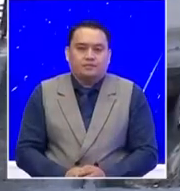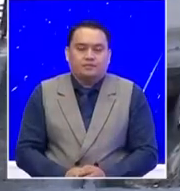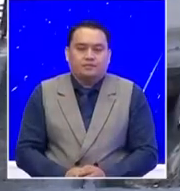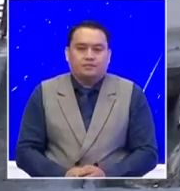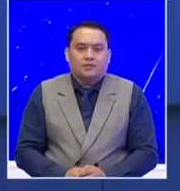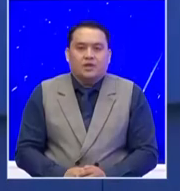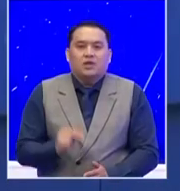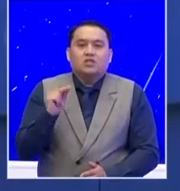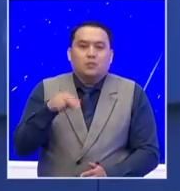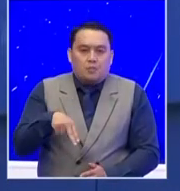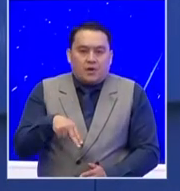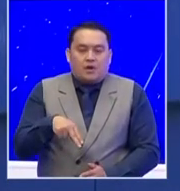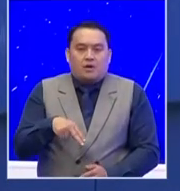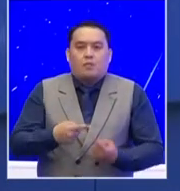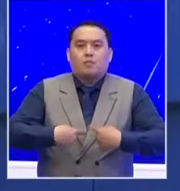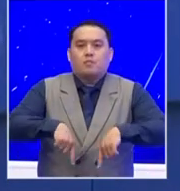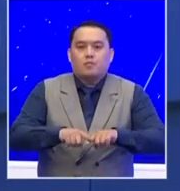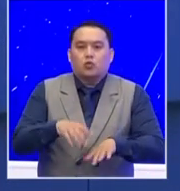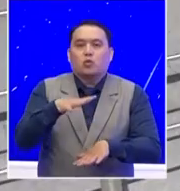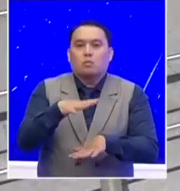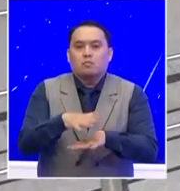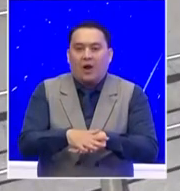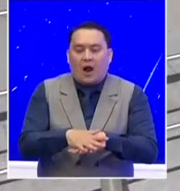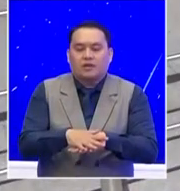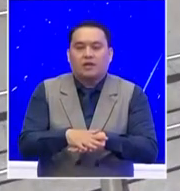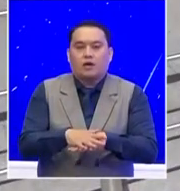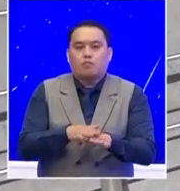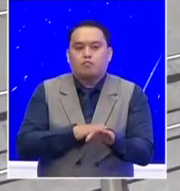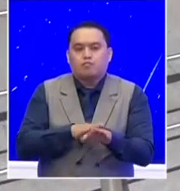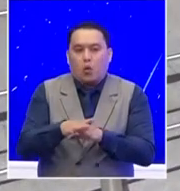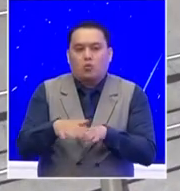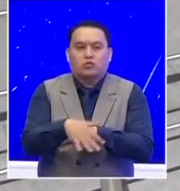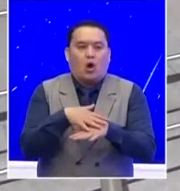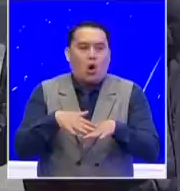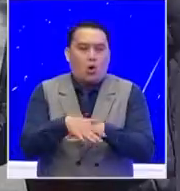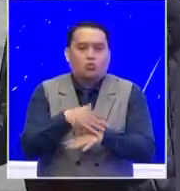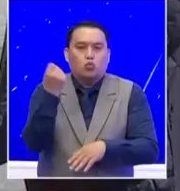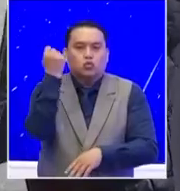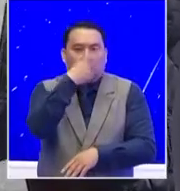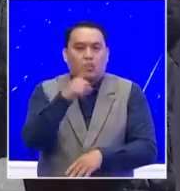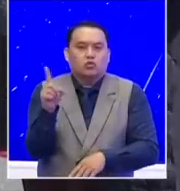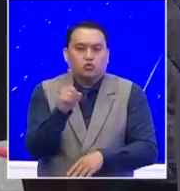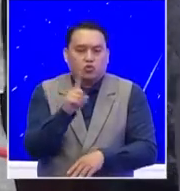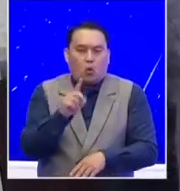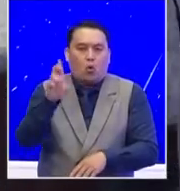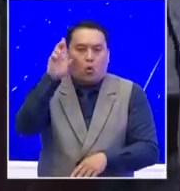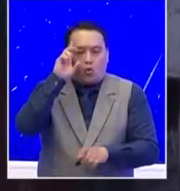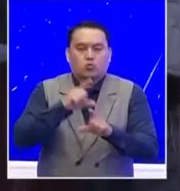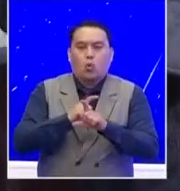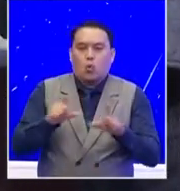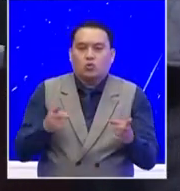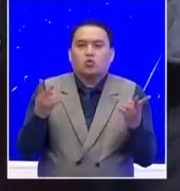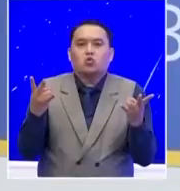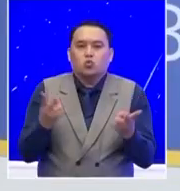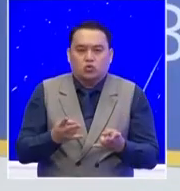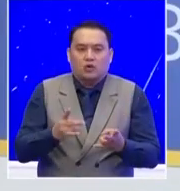на режим ЧП, отделения Казпочты и банка второго уровня переполнены людьми. Как стало ясно, штурмуют они госучреждения